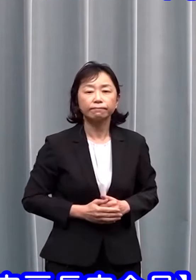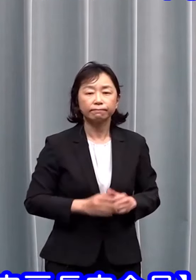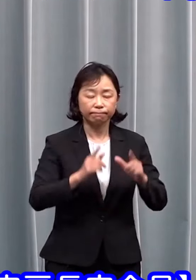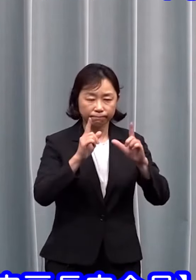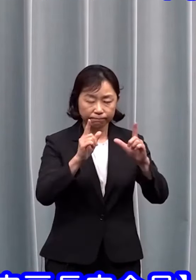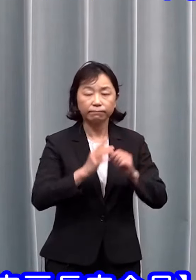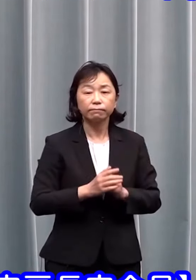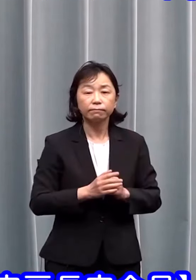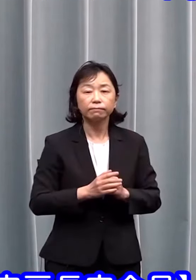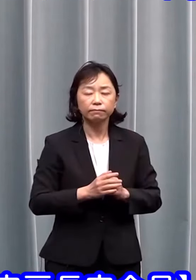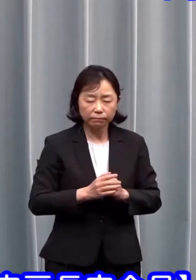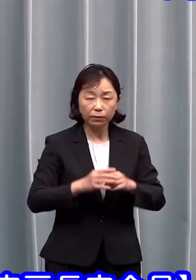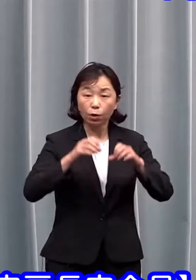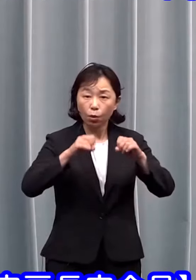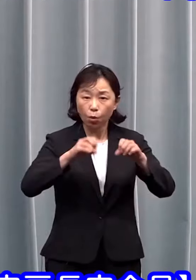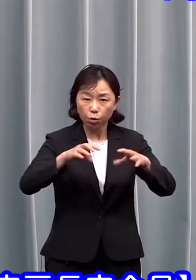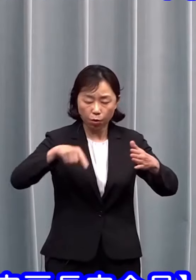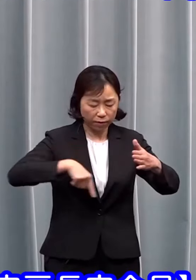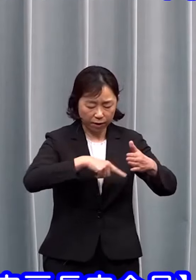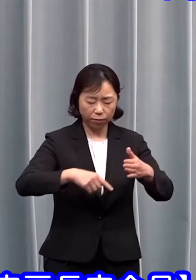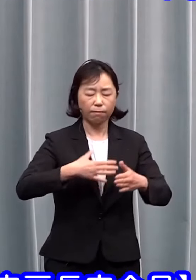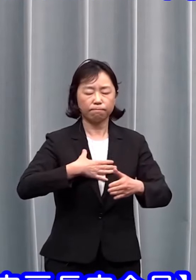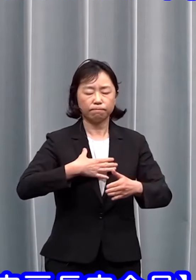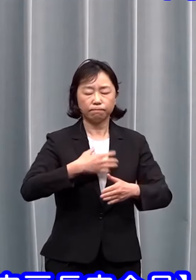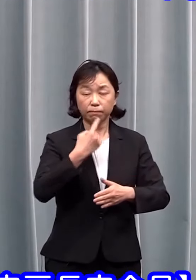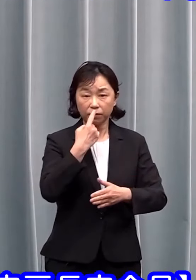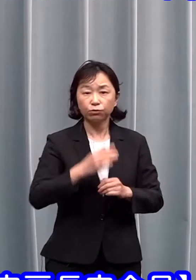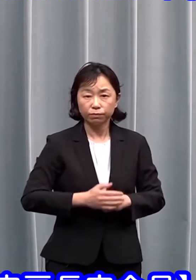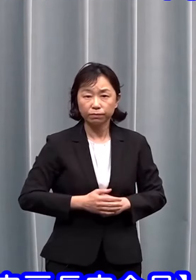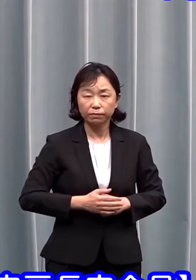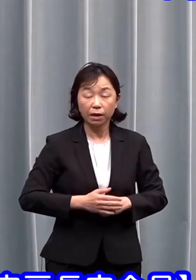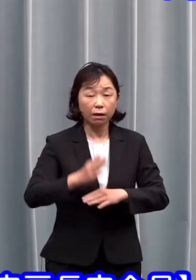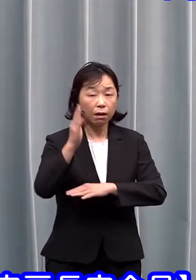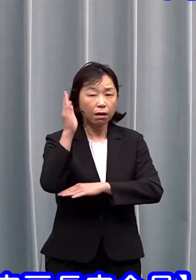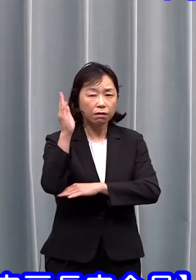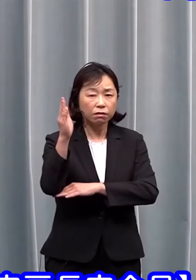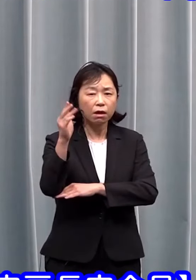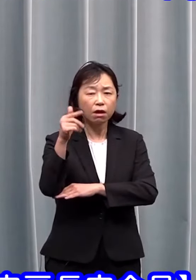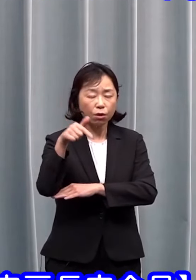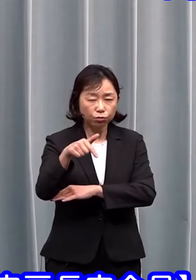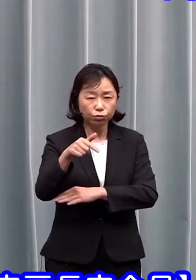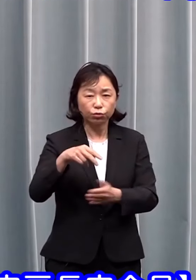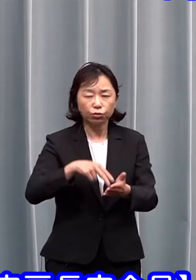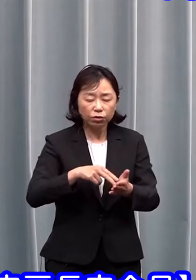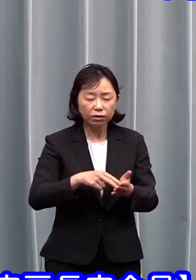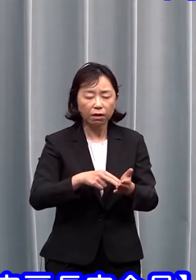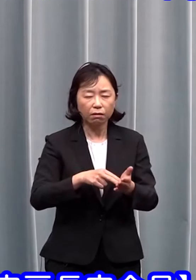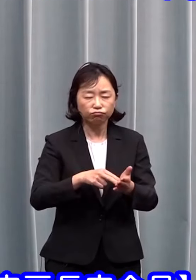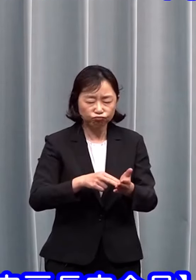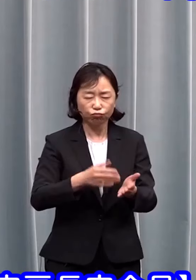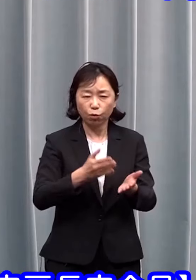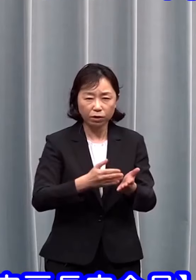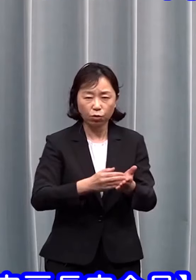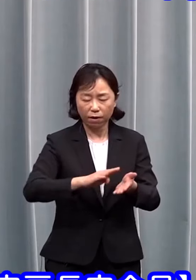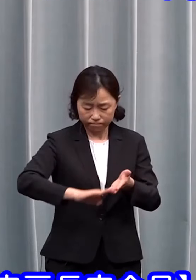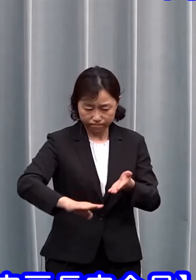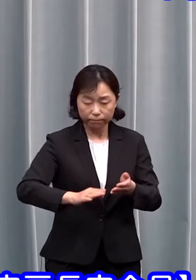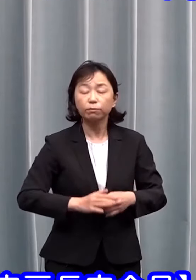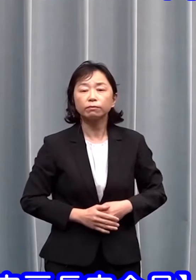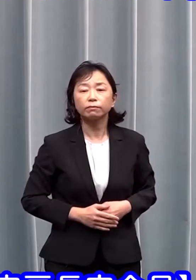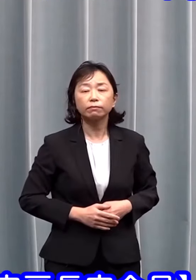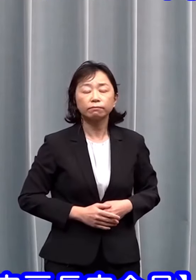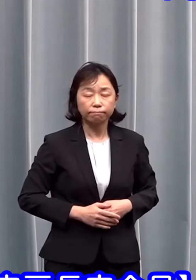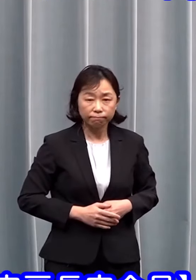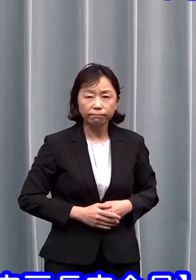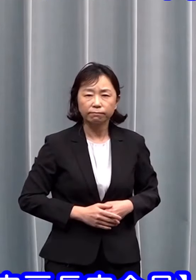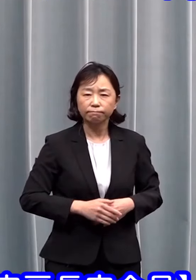連の報道は承知をしておりますけれども、まあ、政府としてコメントすることは差し控えたいと思います。そしてこの